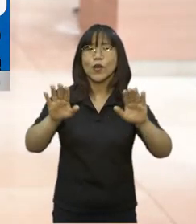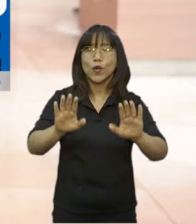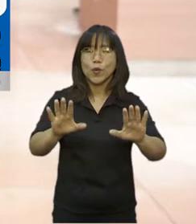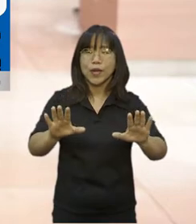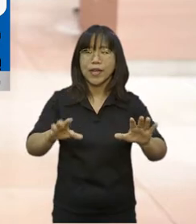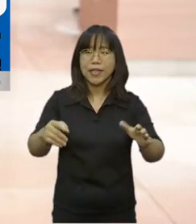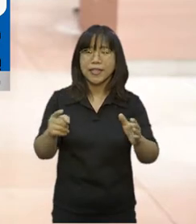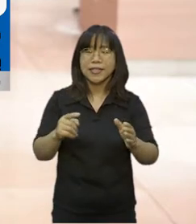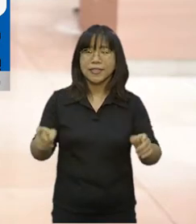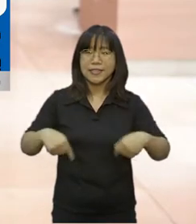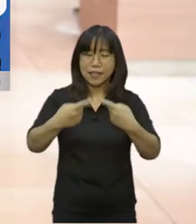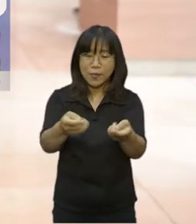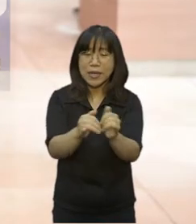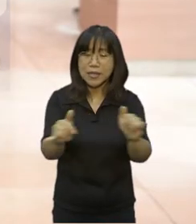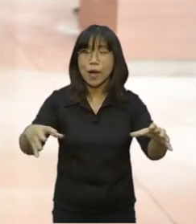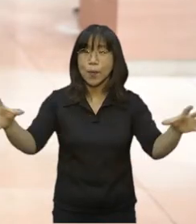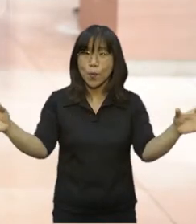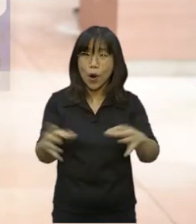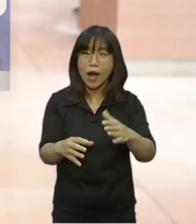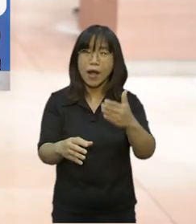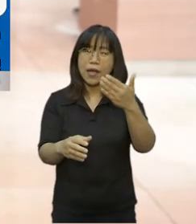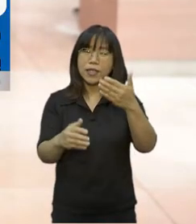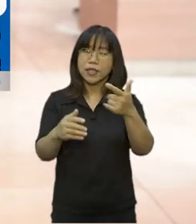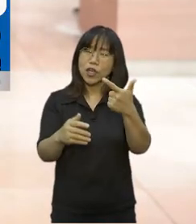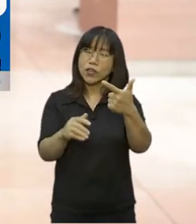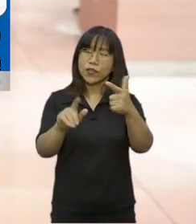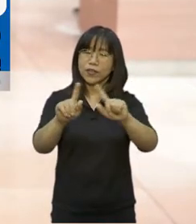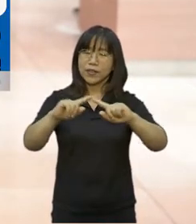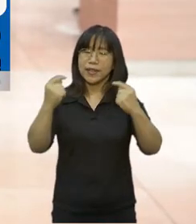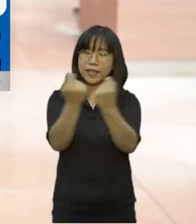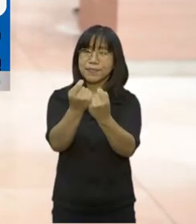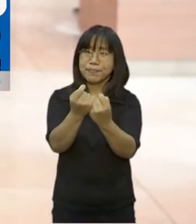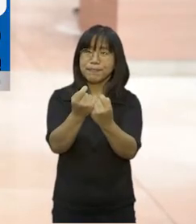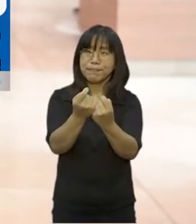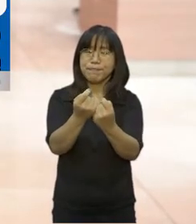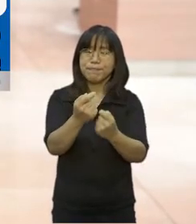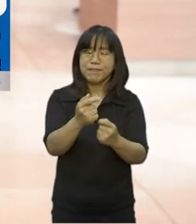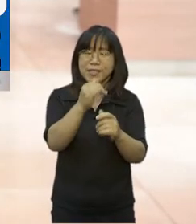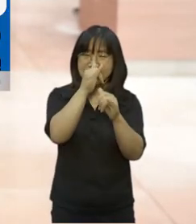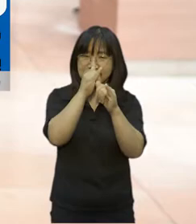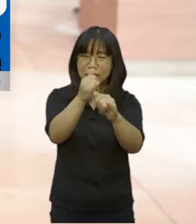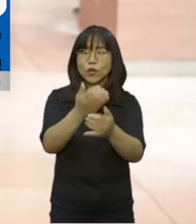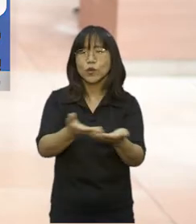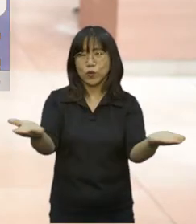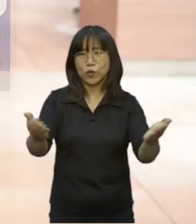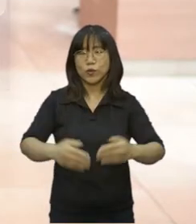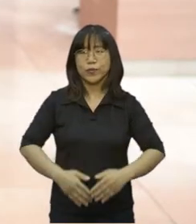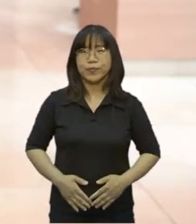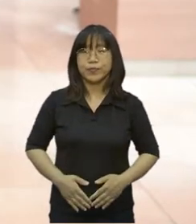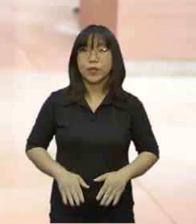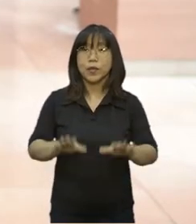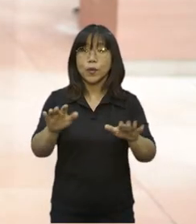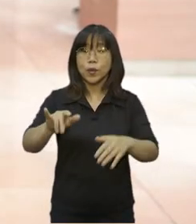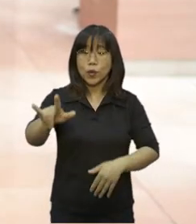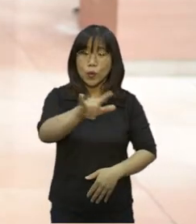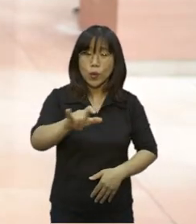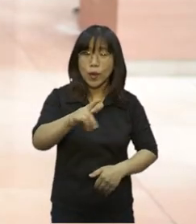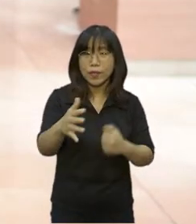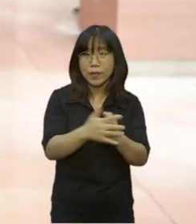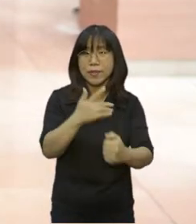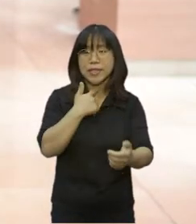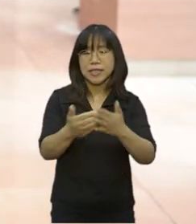11일까지 참가자를 모집한 후 심사를 거쳐 6팀을 선정해 온라인으로 시상식도 진행합니다.